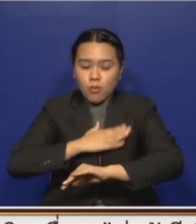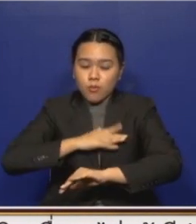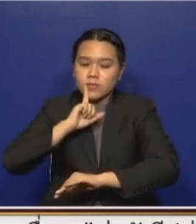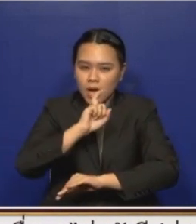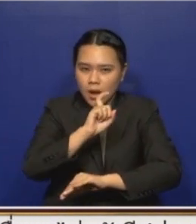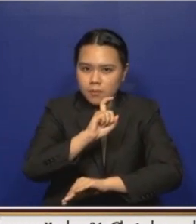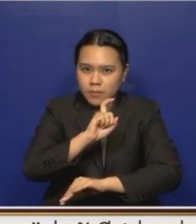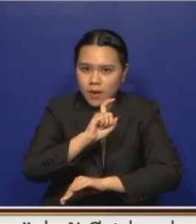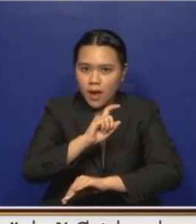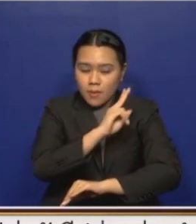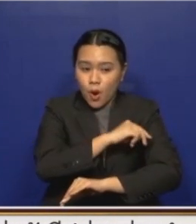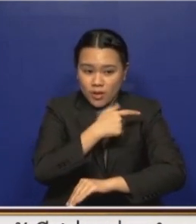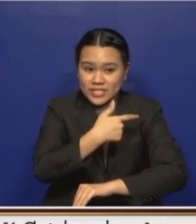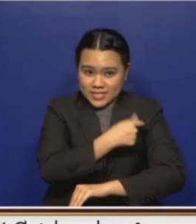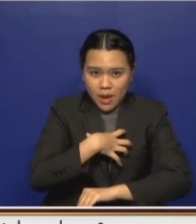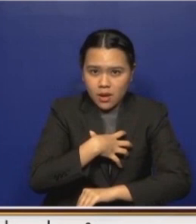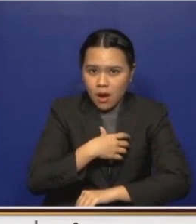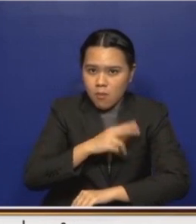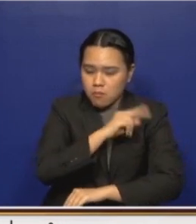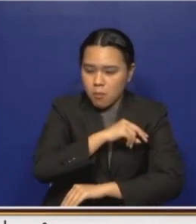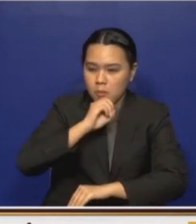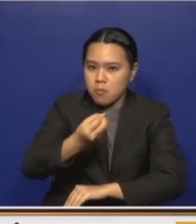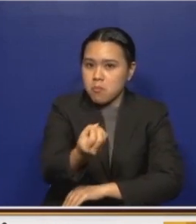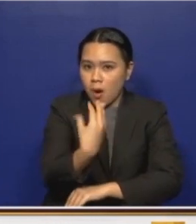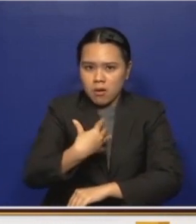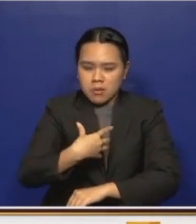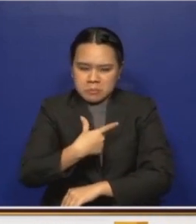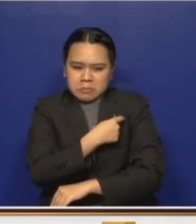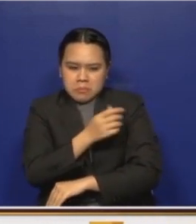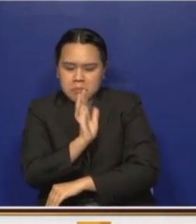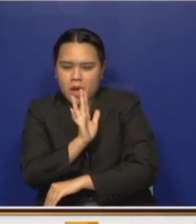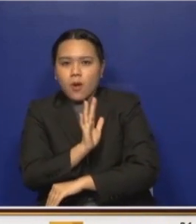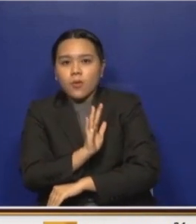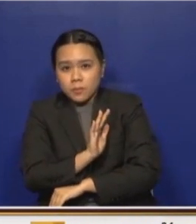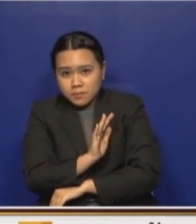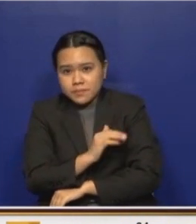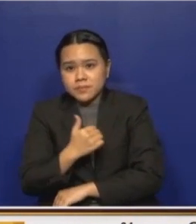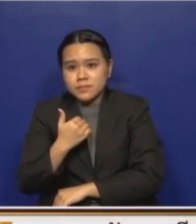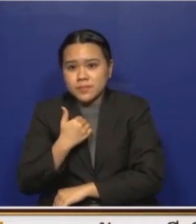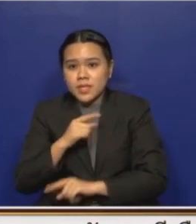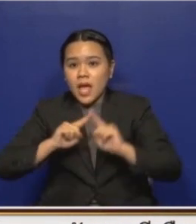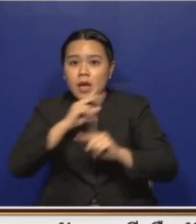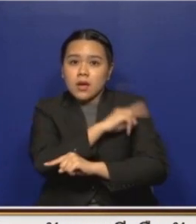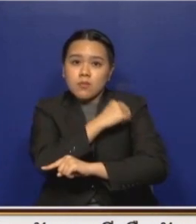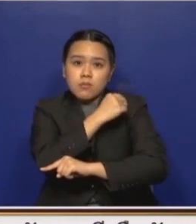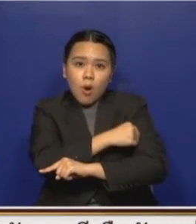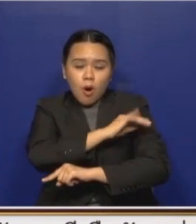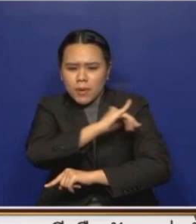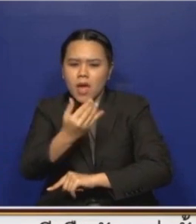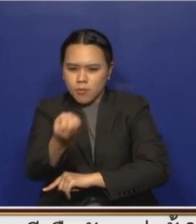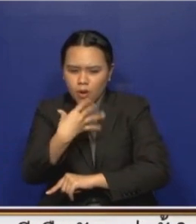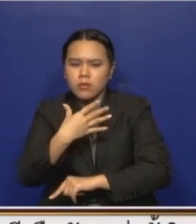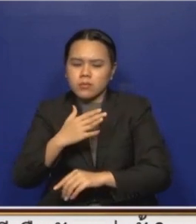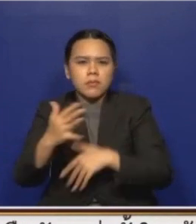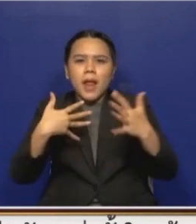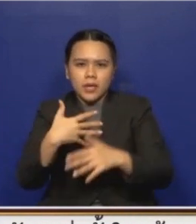ดฮะบางคนบอกฉีดคราวนี้มันก็จะมีคำถามขึ้นมาละอันนี้ผมวิเคราะห์เข้าไปลึกๆนิด